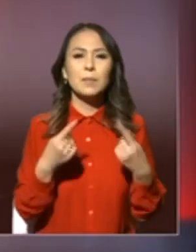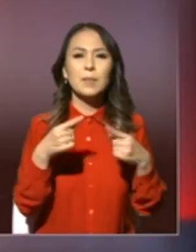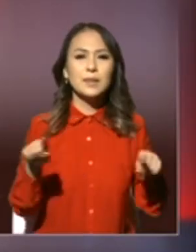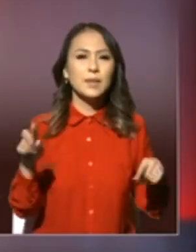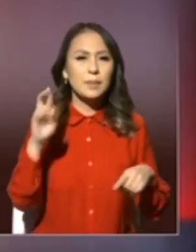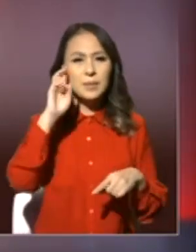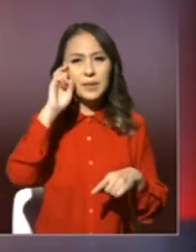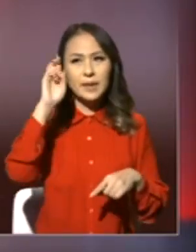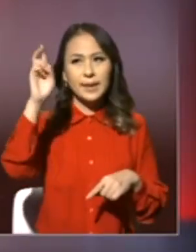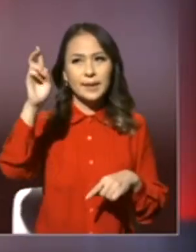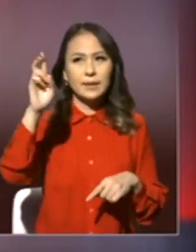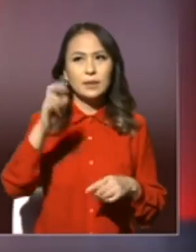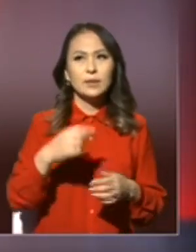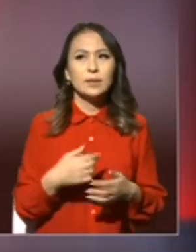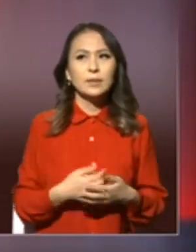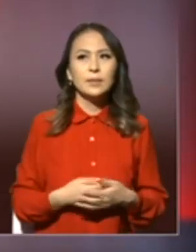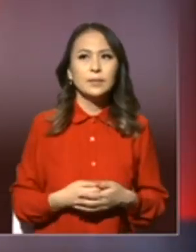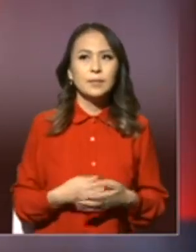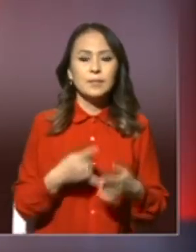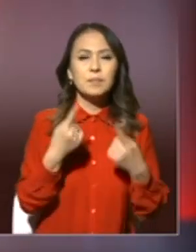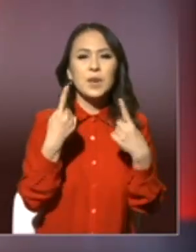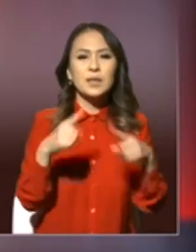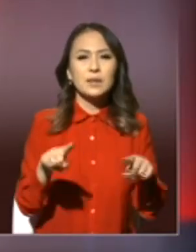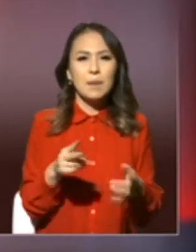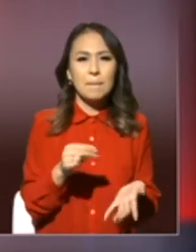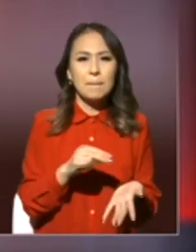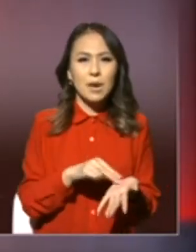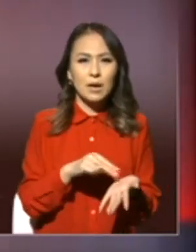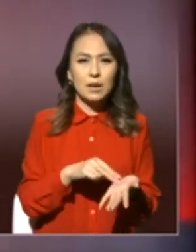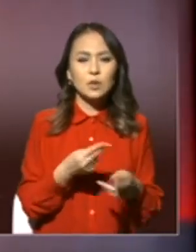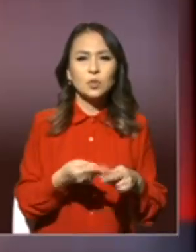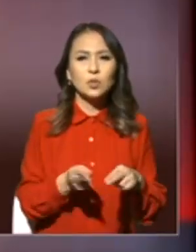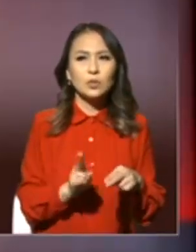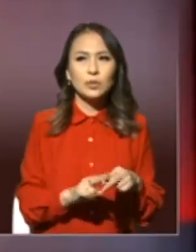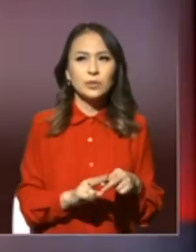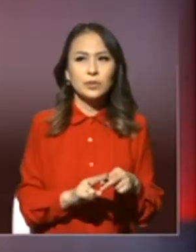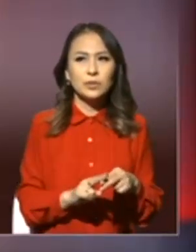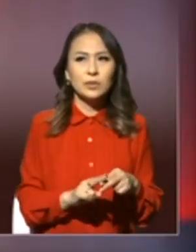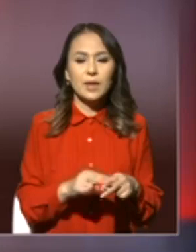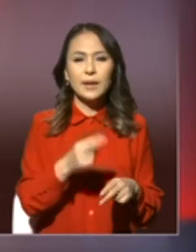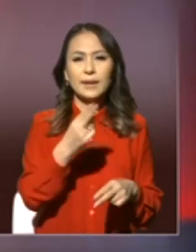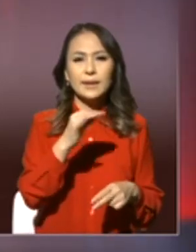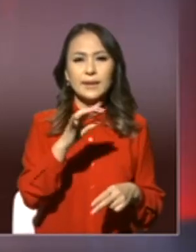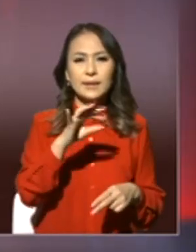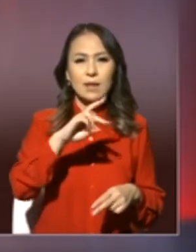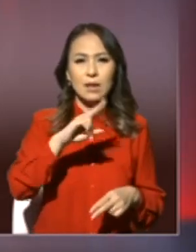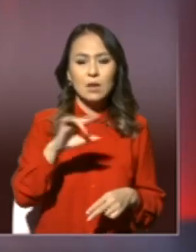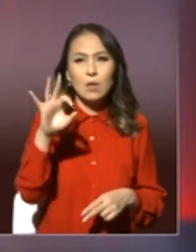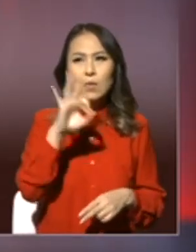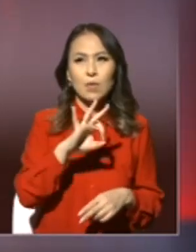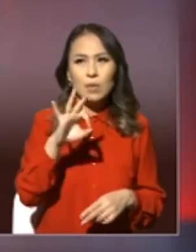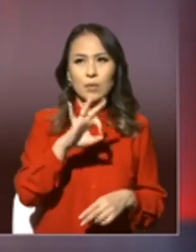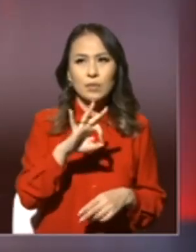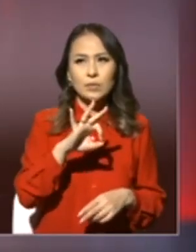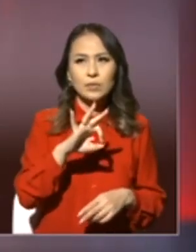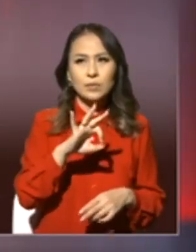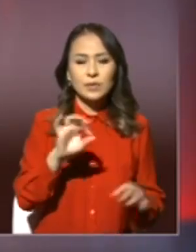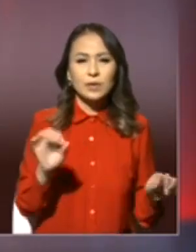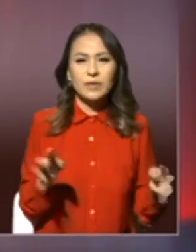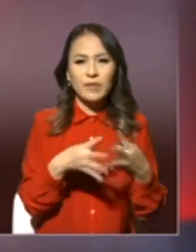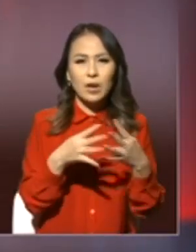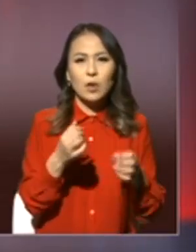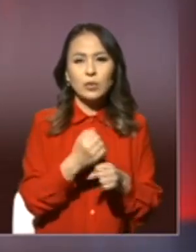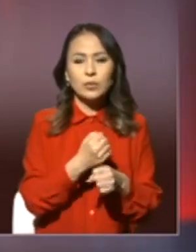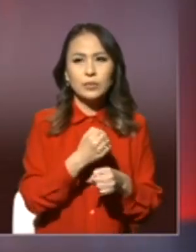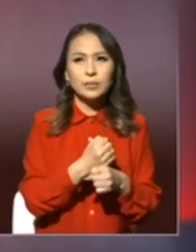мемлекет, онда басқа баға. Сондықтан осы жерде дизель отыны жөнінде мына инфрақұрылымын биржа бойынша